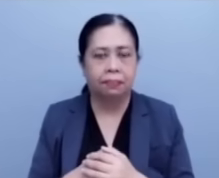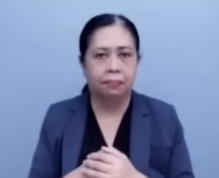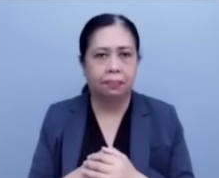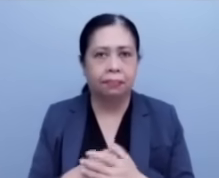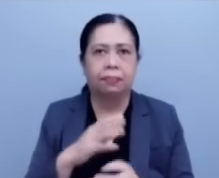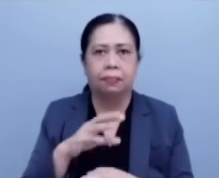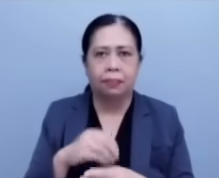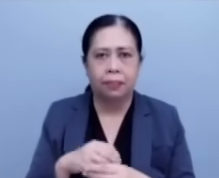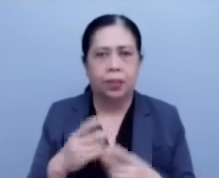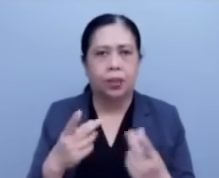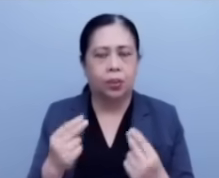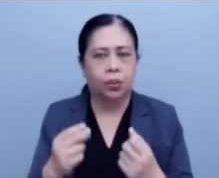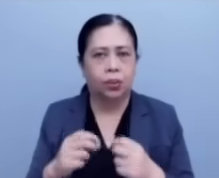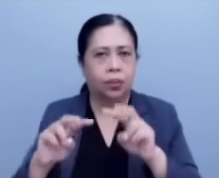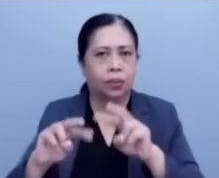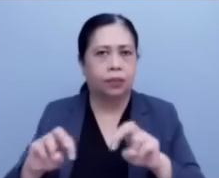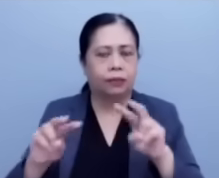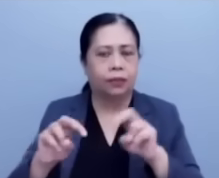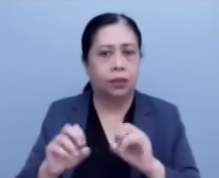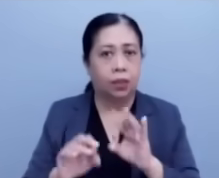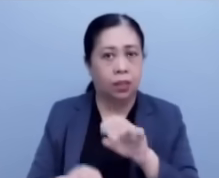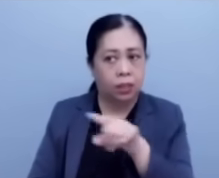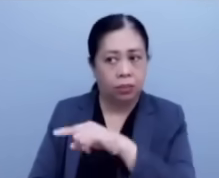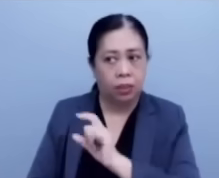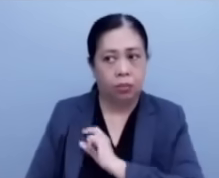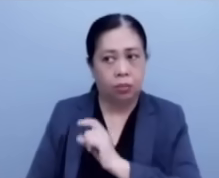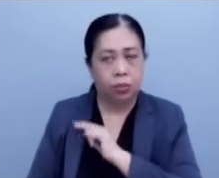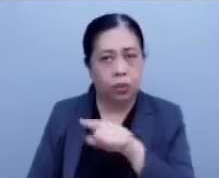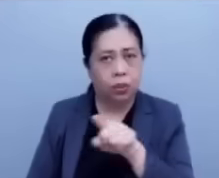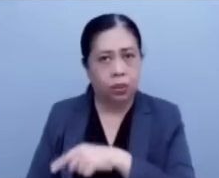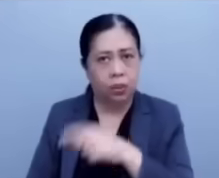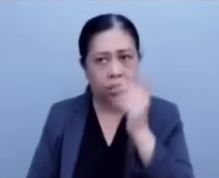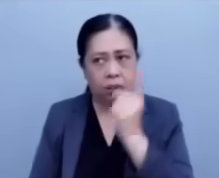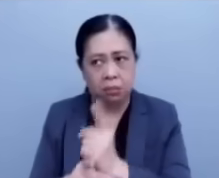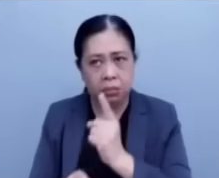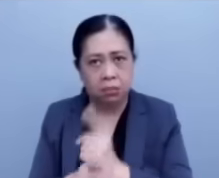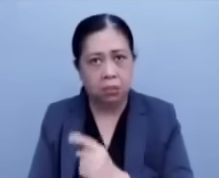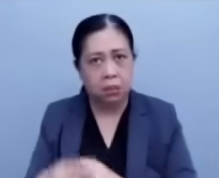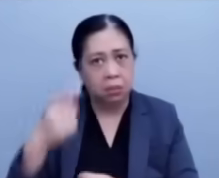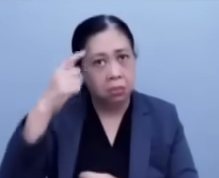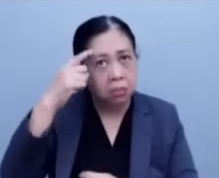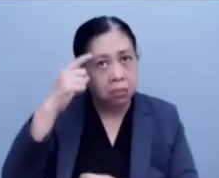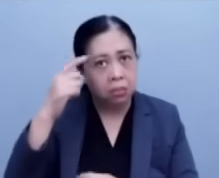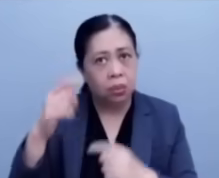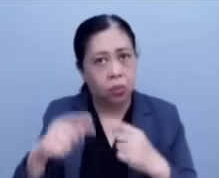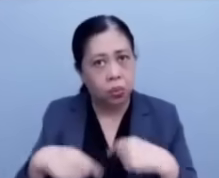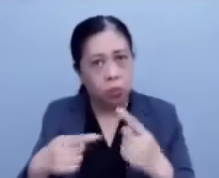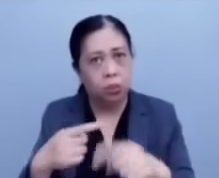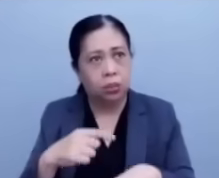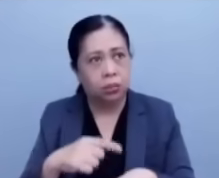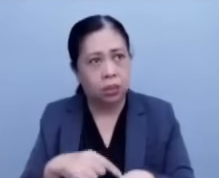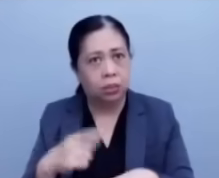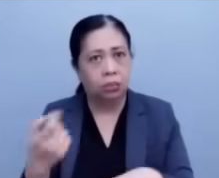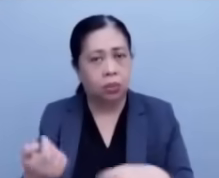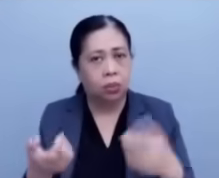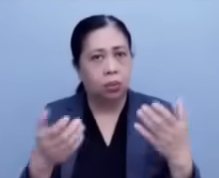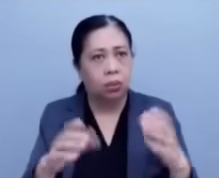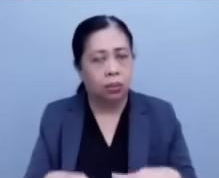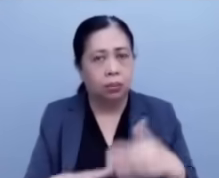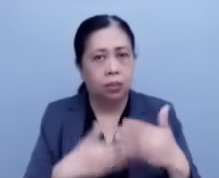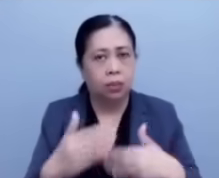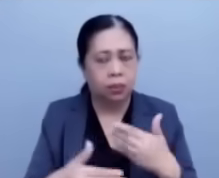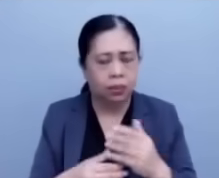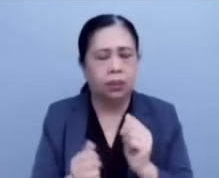ang gagawin nating investigation kung ito bang mga pulis na ito ay nasa proper frame of mind during the conduct of the police operation. Kaya kasama po